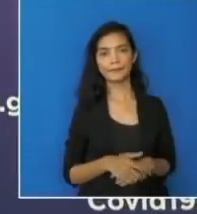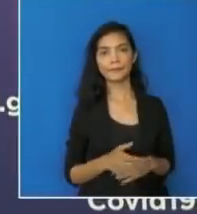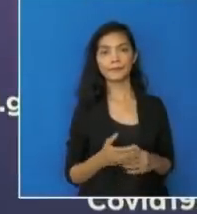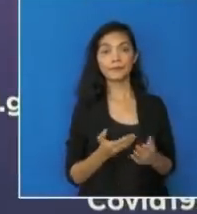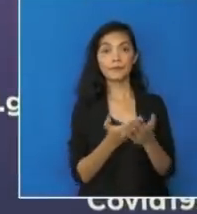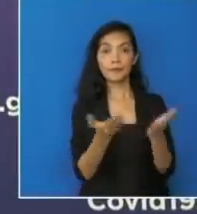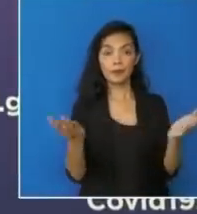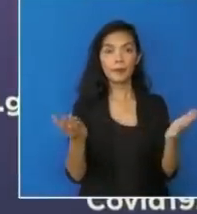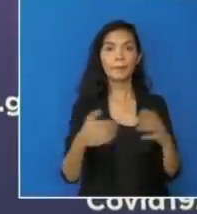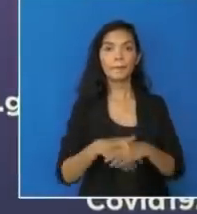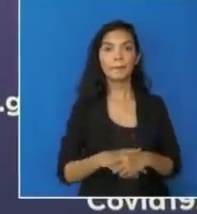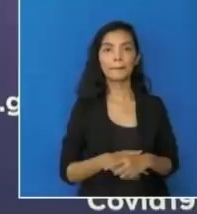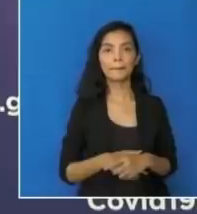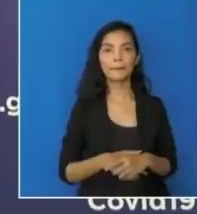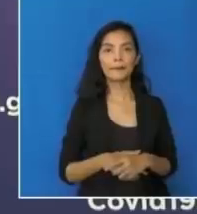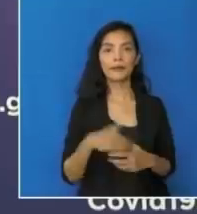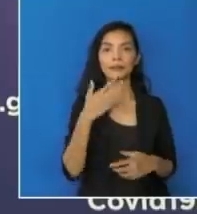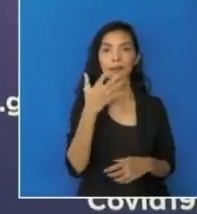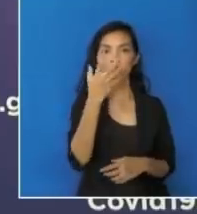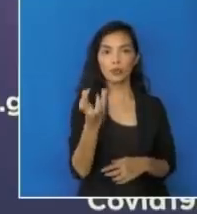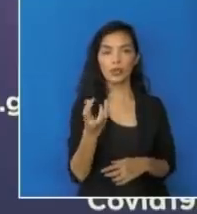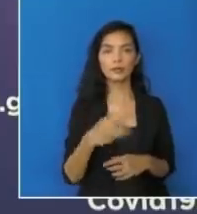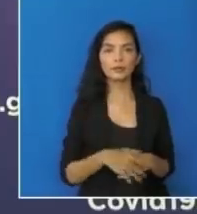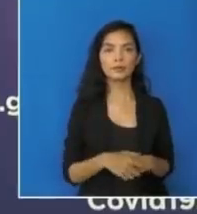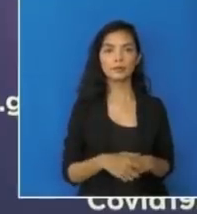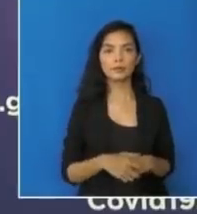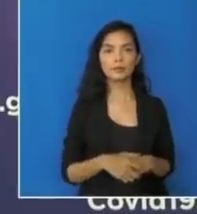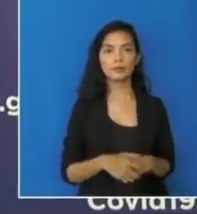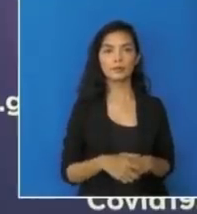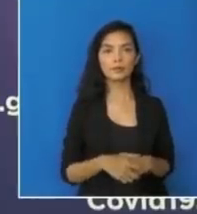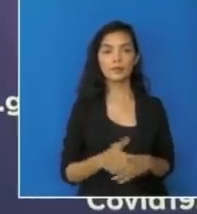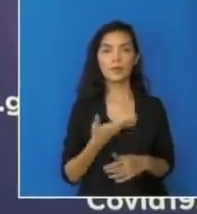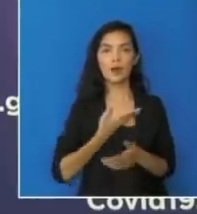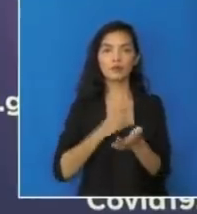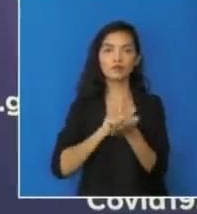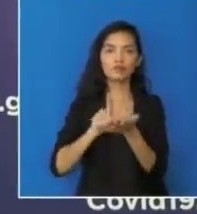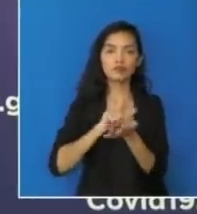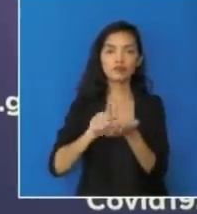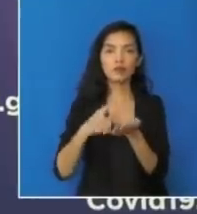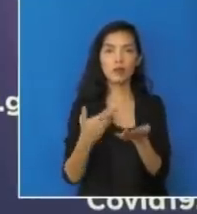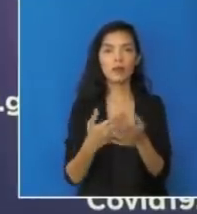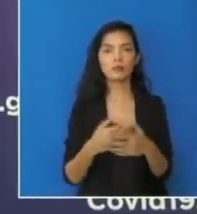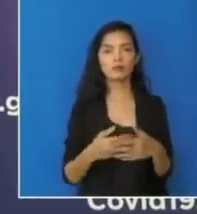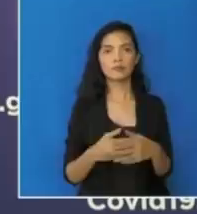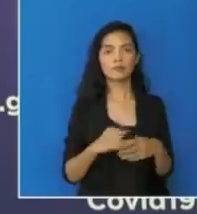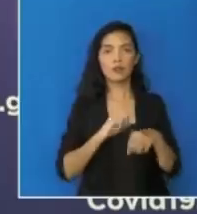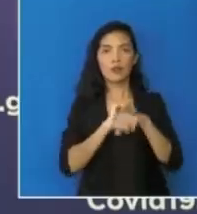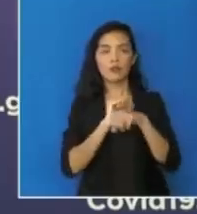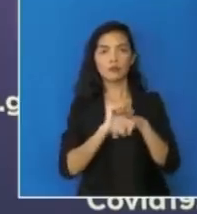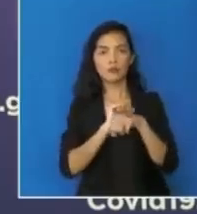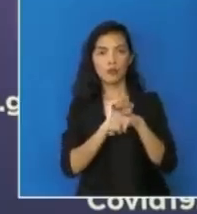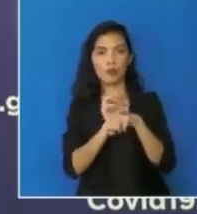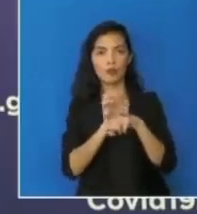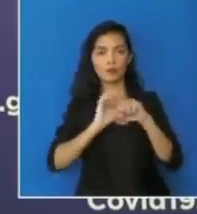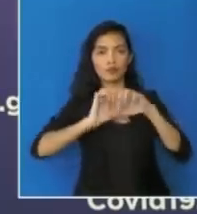Saudara-saudara sekalian, selamat sore. Kami akan menyampaikan progres penanganan pandemi